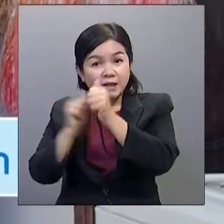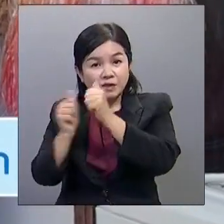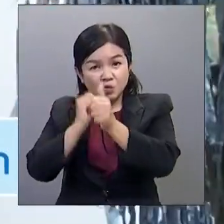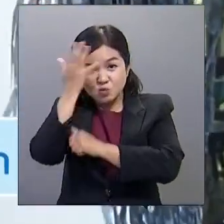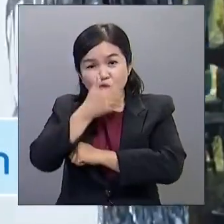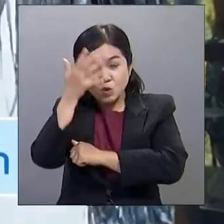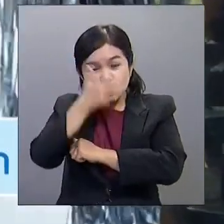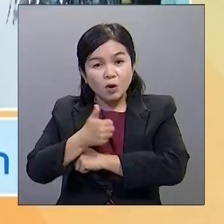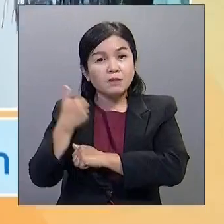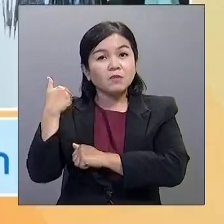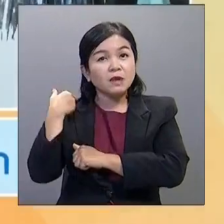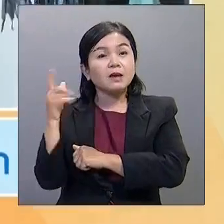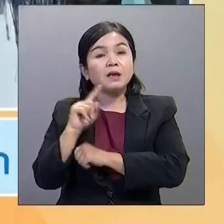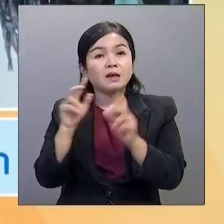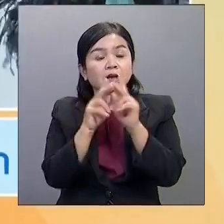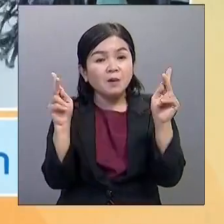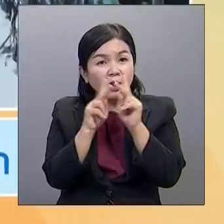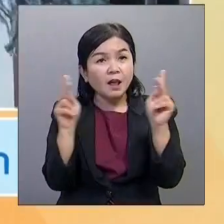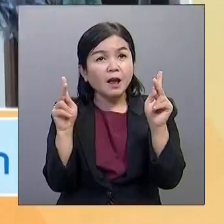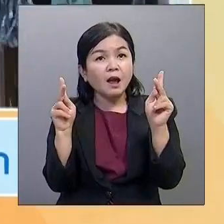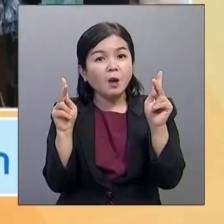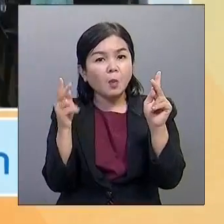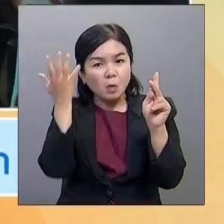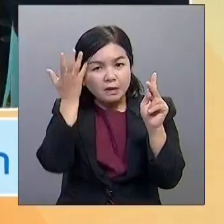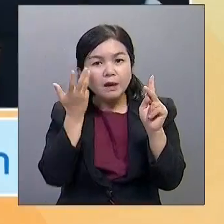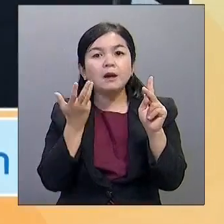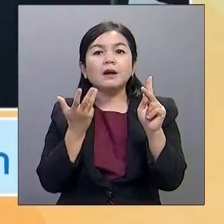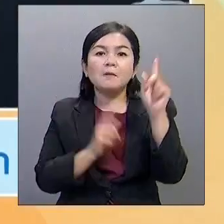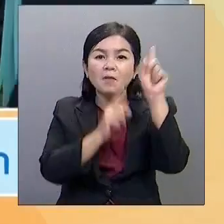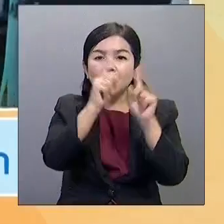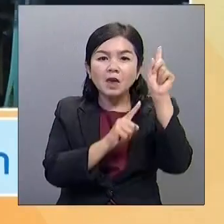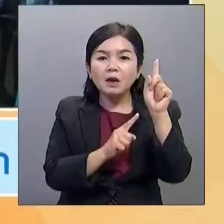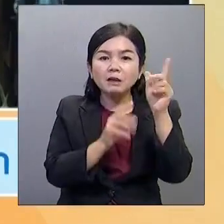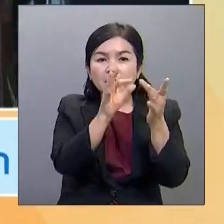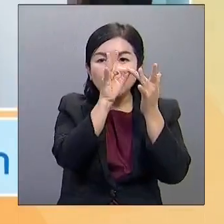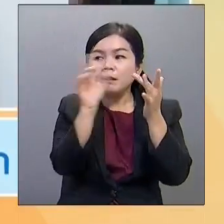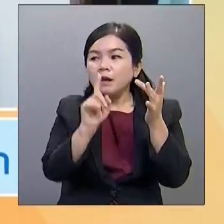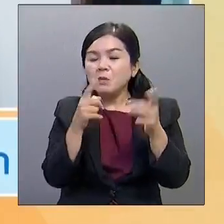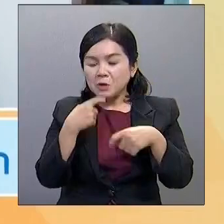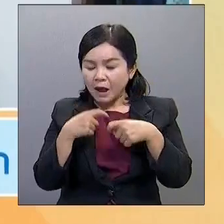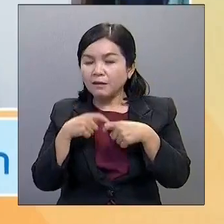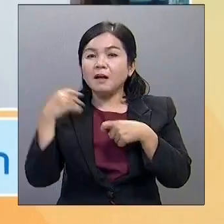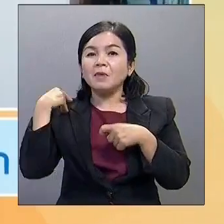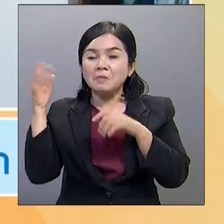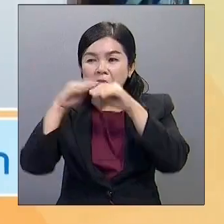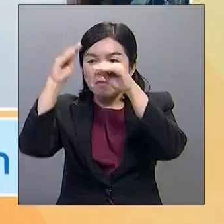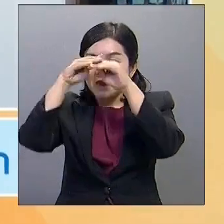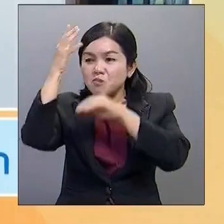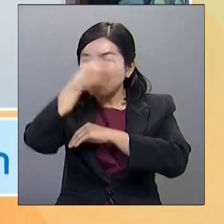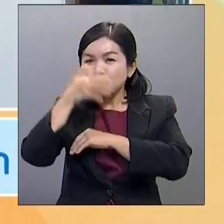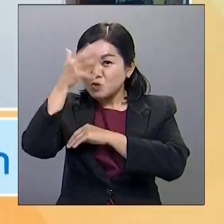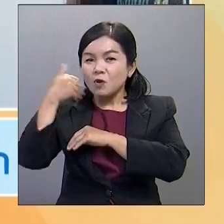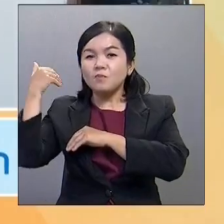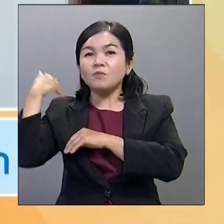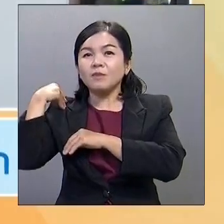นี้คอนเซปต์ก็ดีกรรมการเนี่ยน่าจะหนักใจในการให้คะแนนเหมือนกันนะคะแต่น่าจะเพิ่มสีสันให้กับทุ่งน